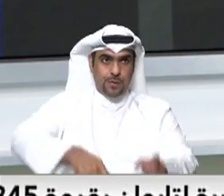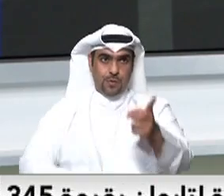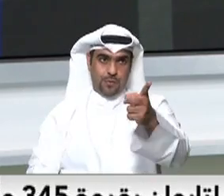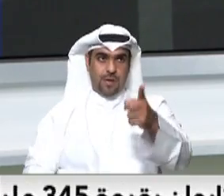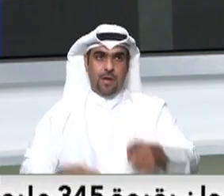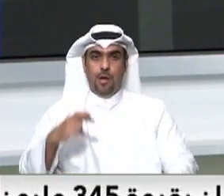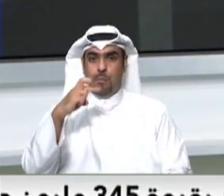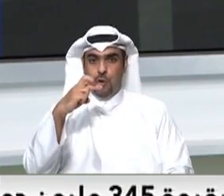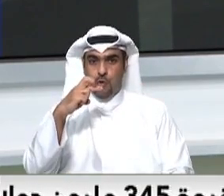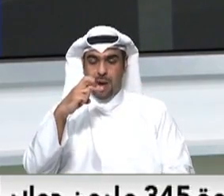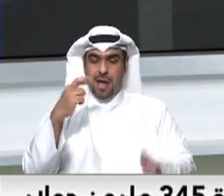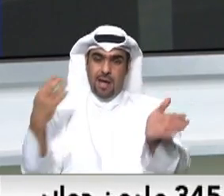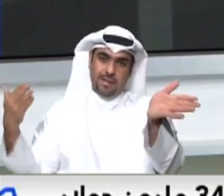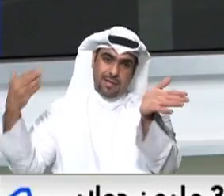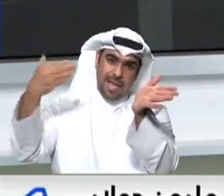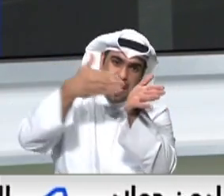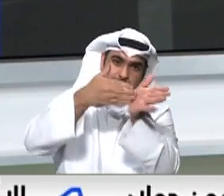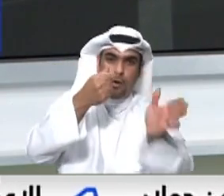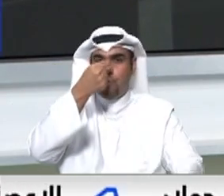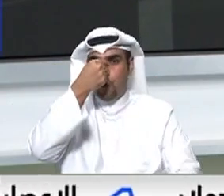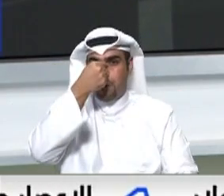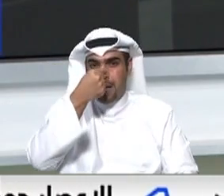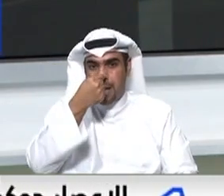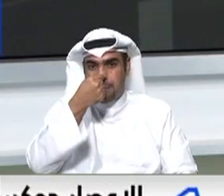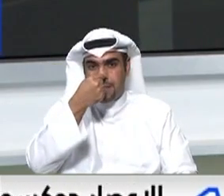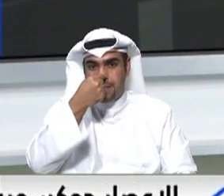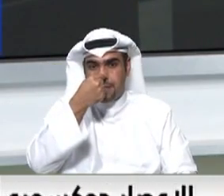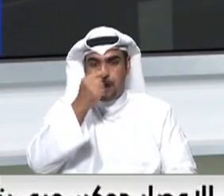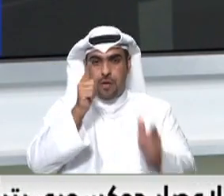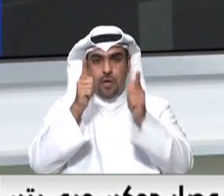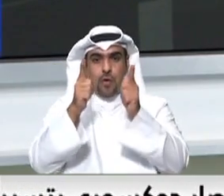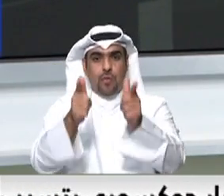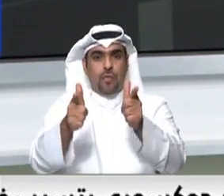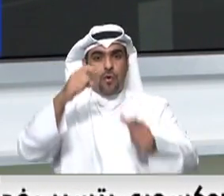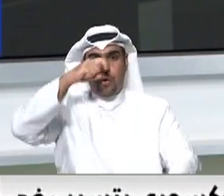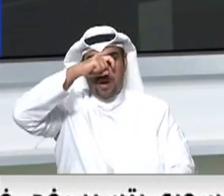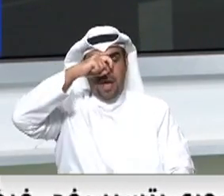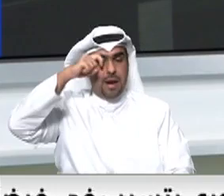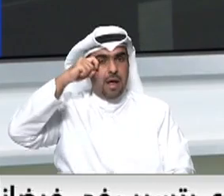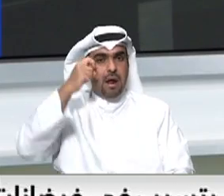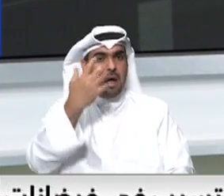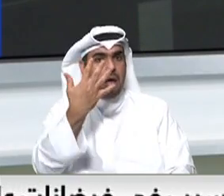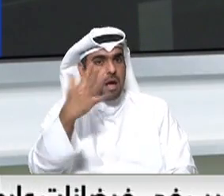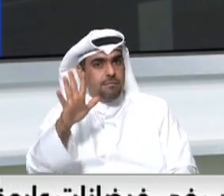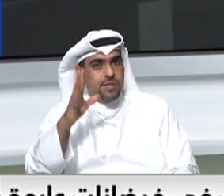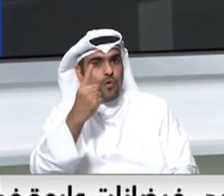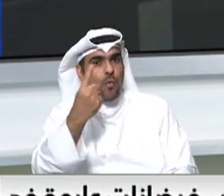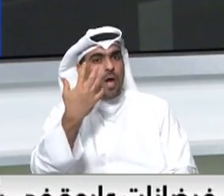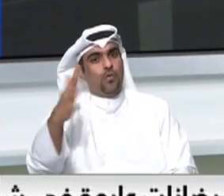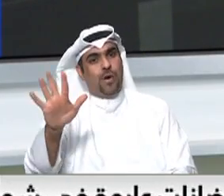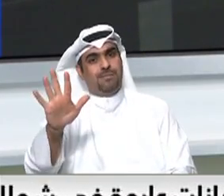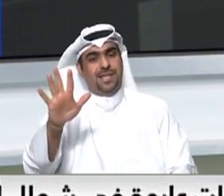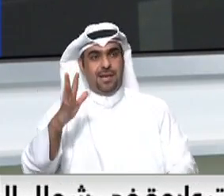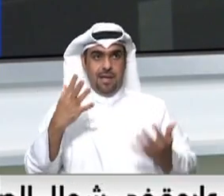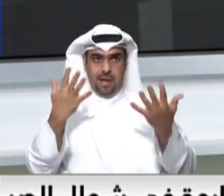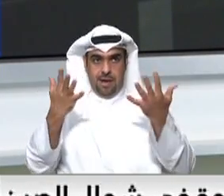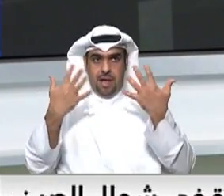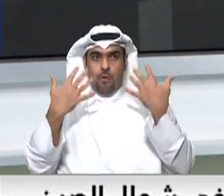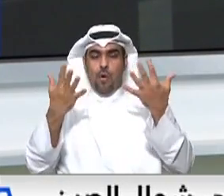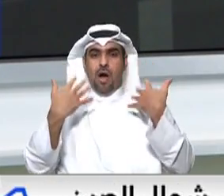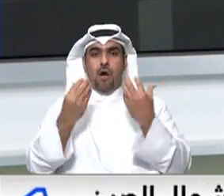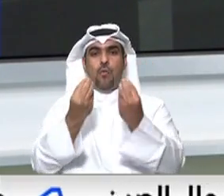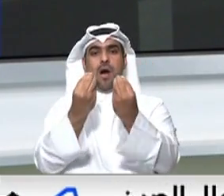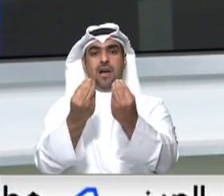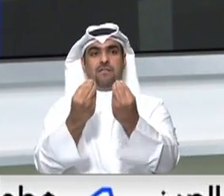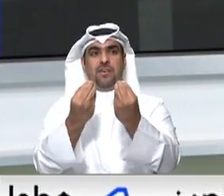القادمه اجواء حاره متوقع ان تصل العظمى خلال الايام القادمه الى الخمسين والواحد وخمسين درجه مئويه وهو شمال غربي خفيفي لو